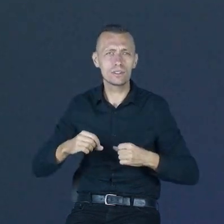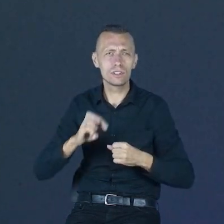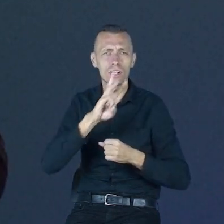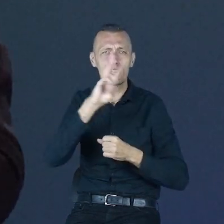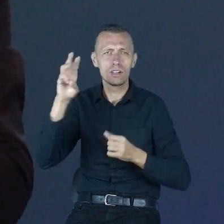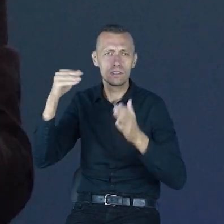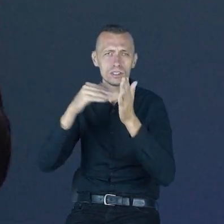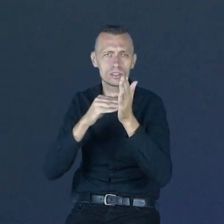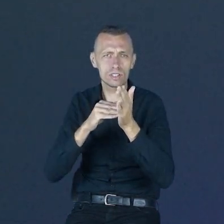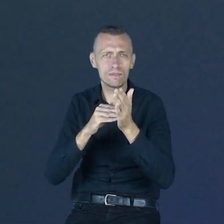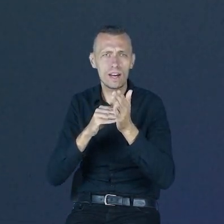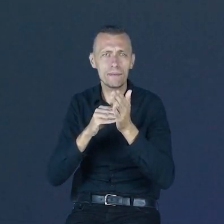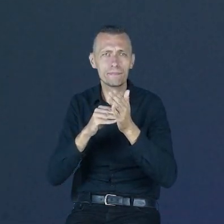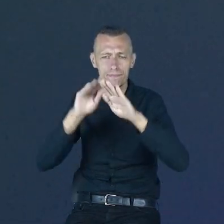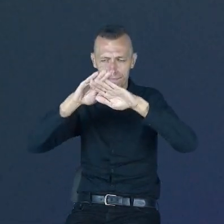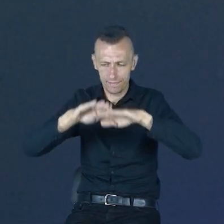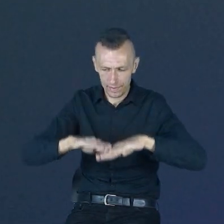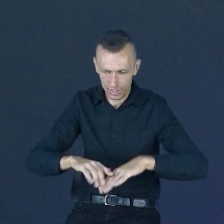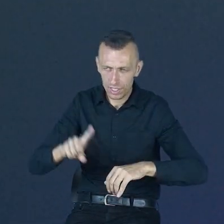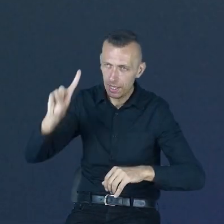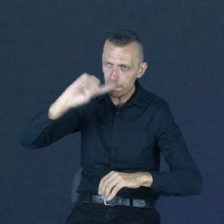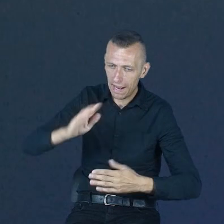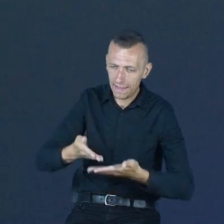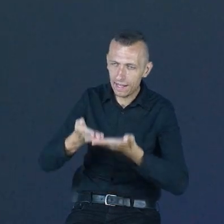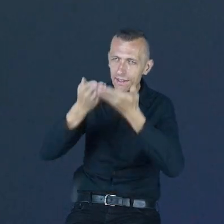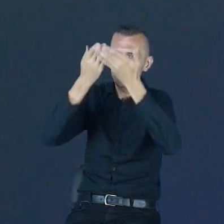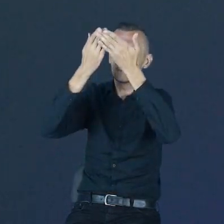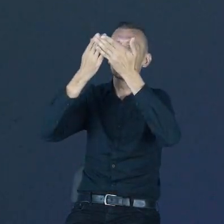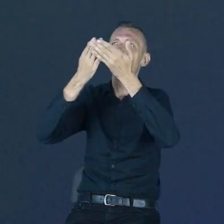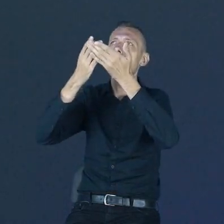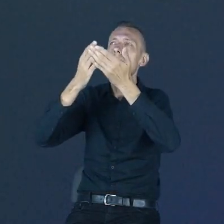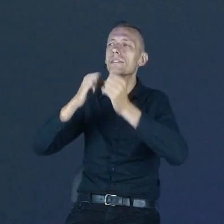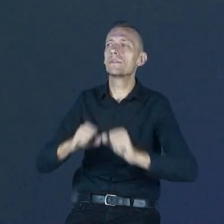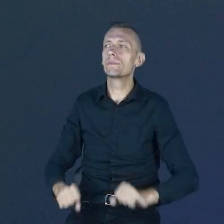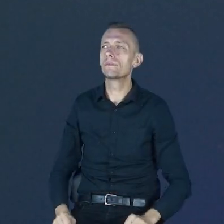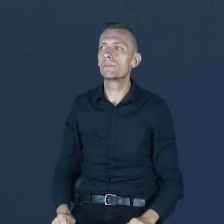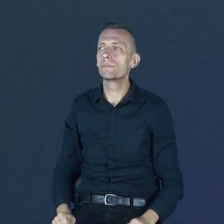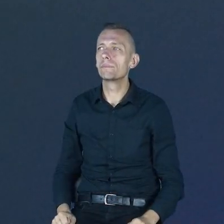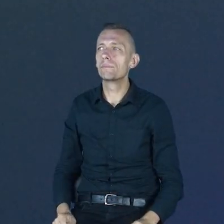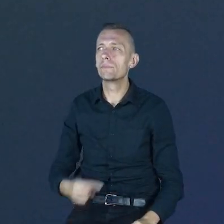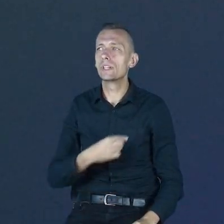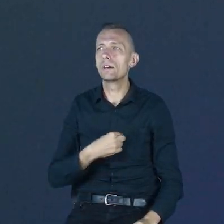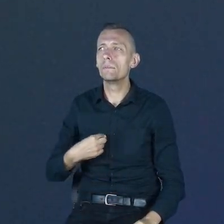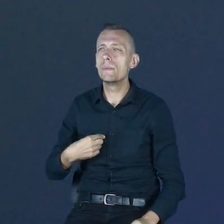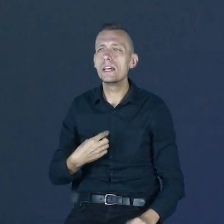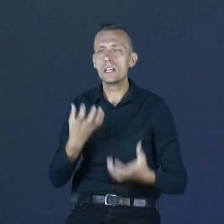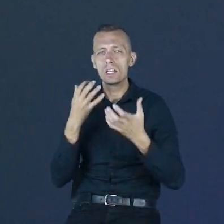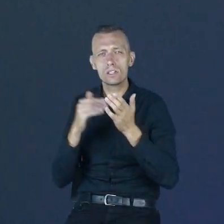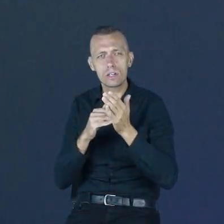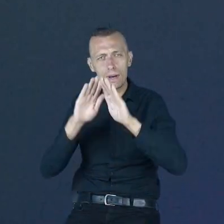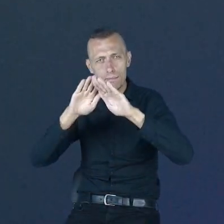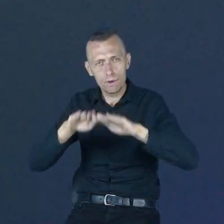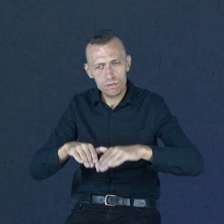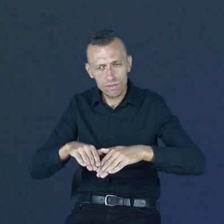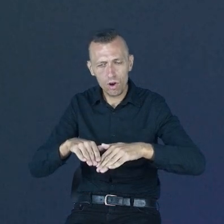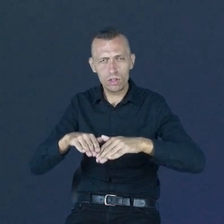was. To już mówiłem przed chwilą. Bóg chce, abyśmy się chcieli uniżyć, abyśmy dali się uniżyć. Bo kiedy Bóg mówi: chcę, żebyś